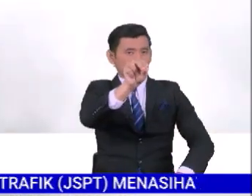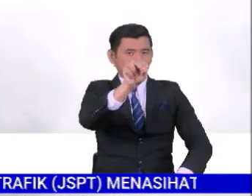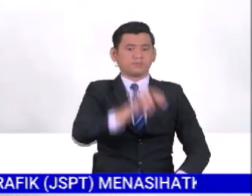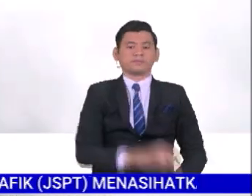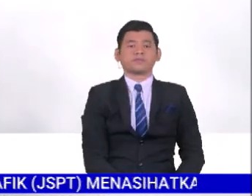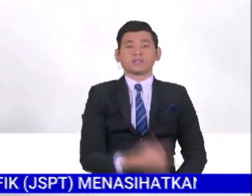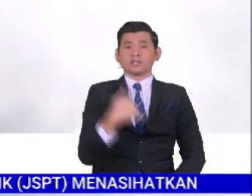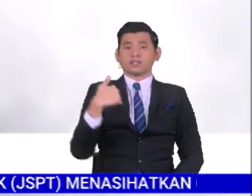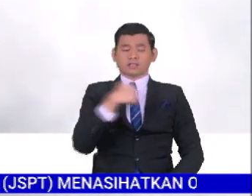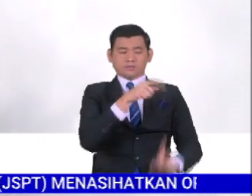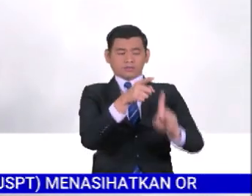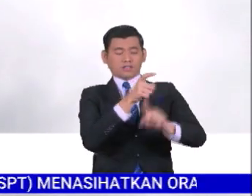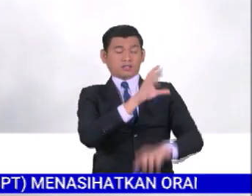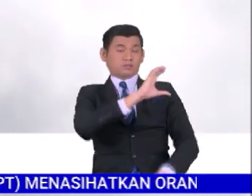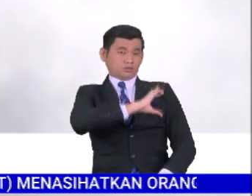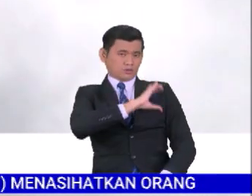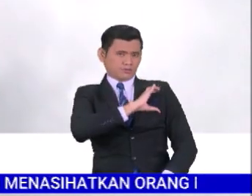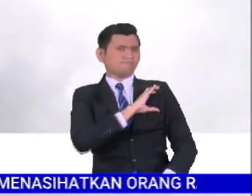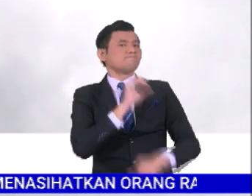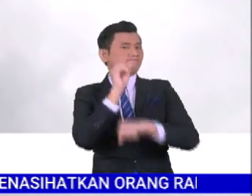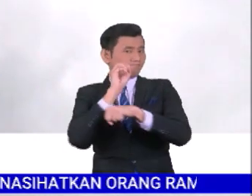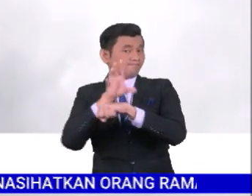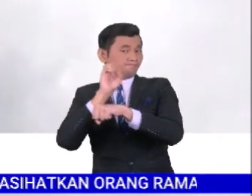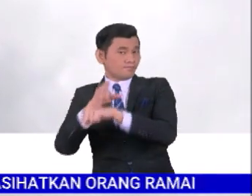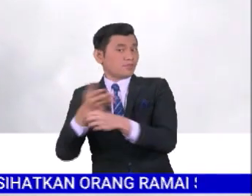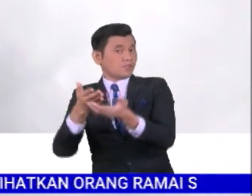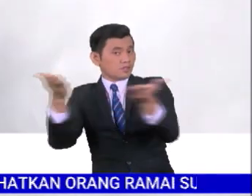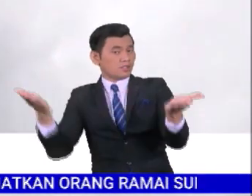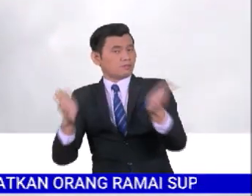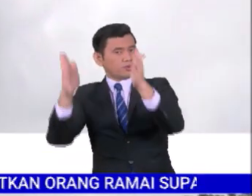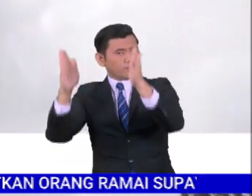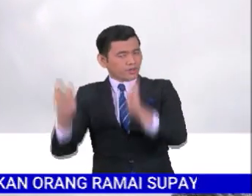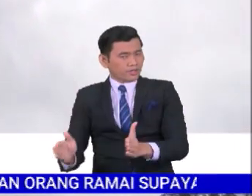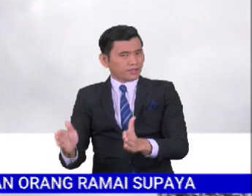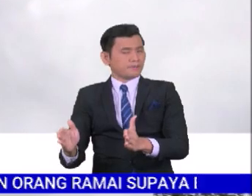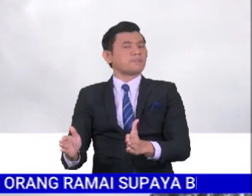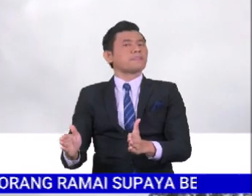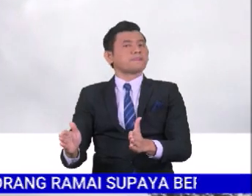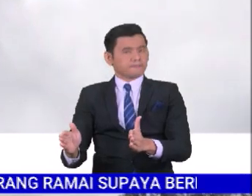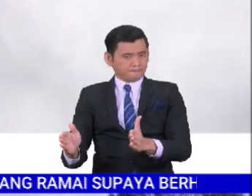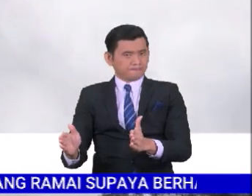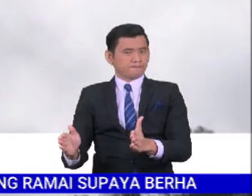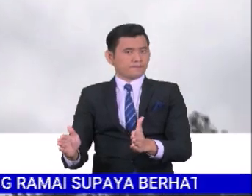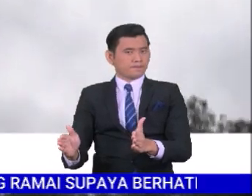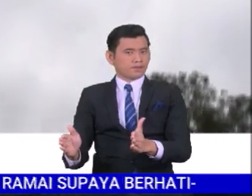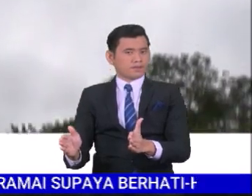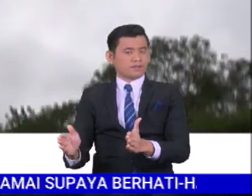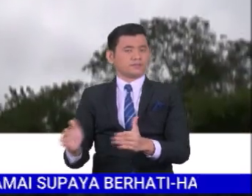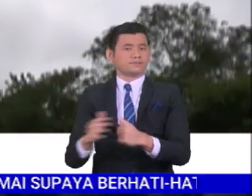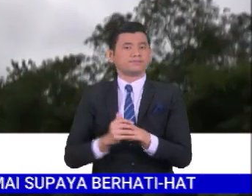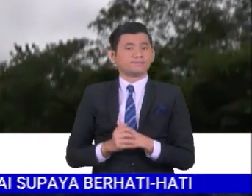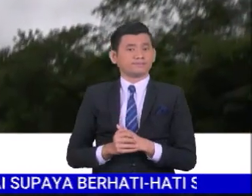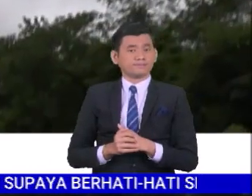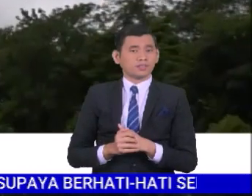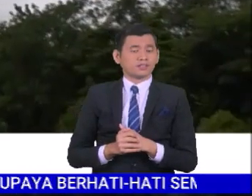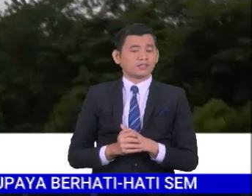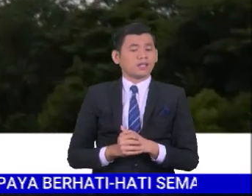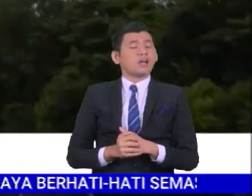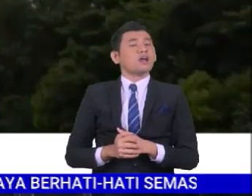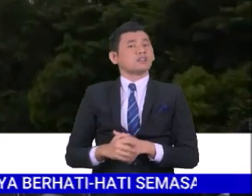PDRM menyeru semua pengguna lebuh raya. Kesan daripada penggunaan drone ini, dia